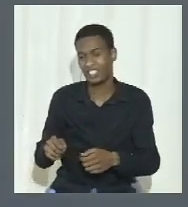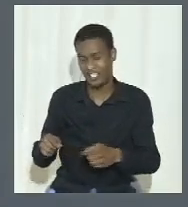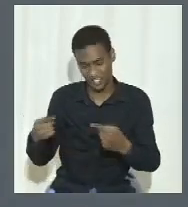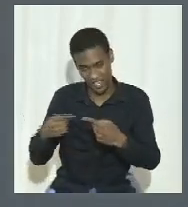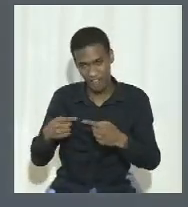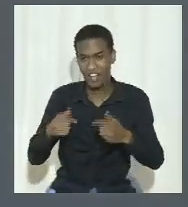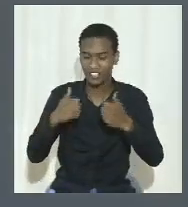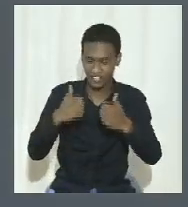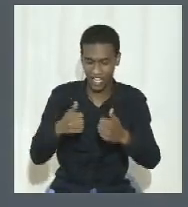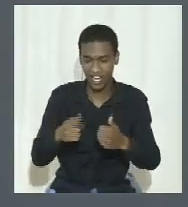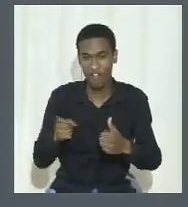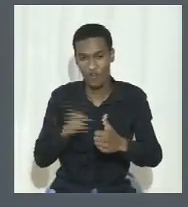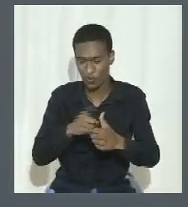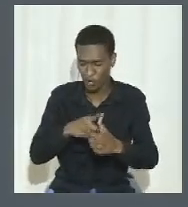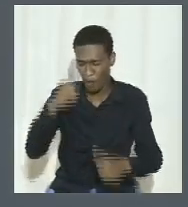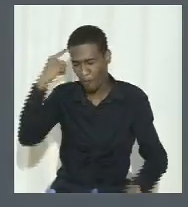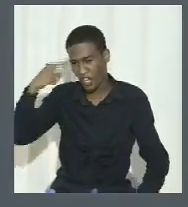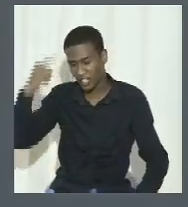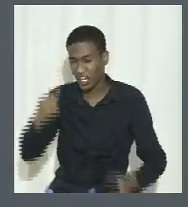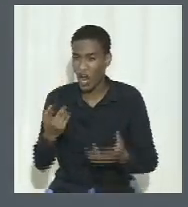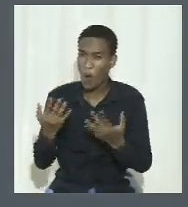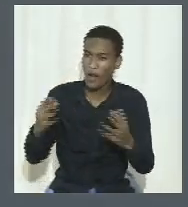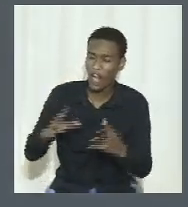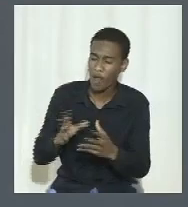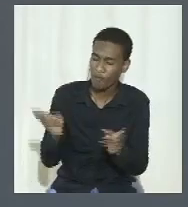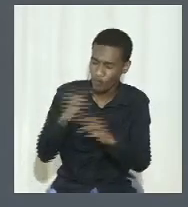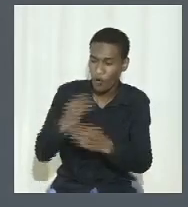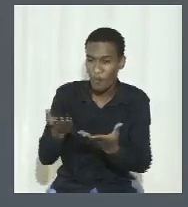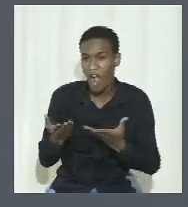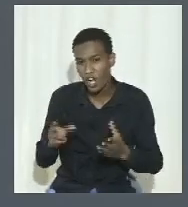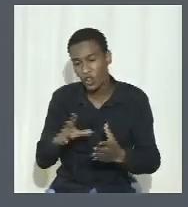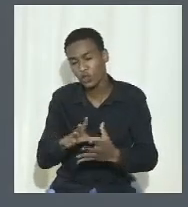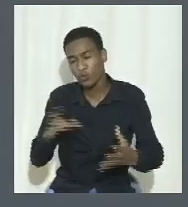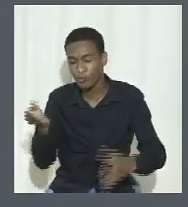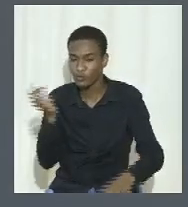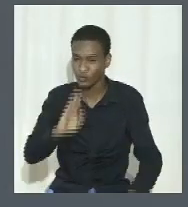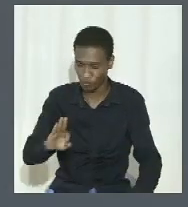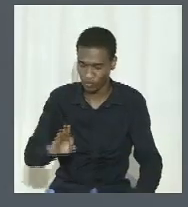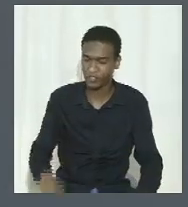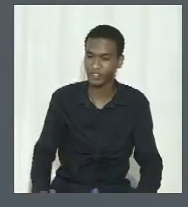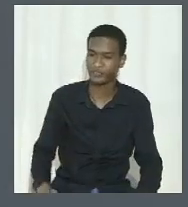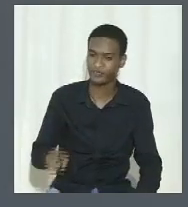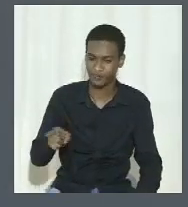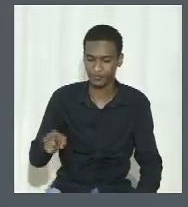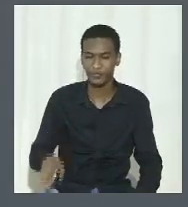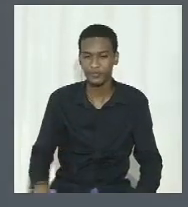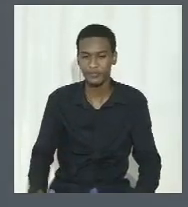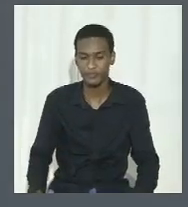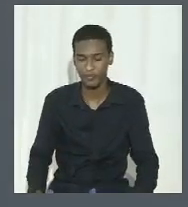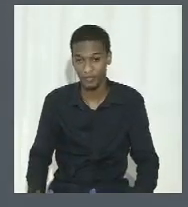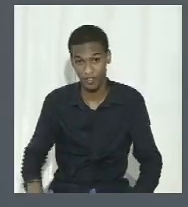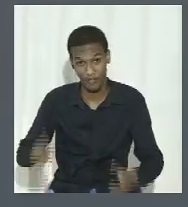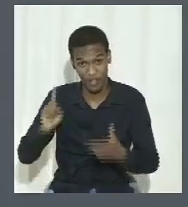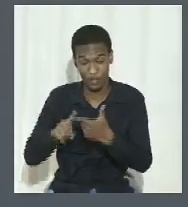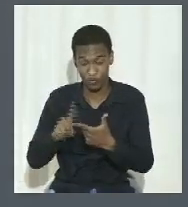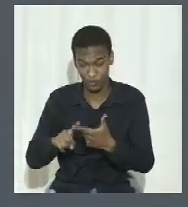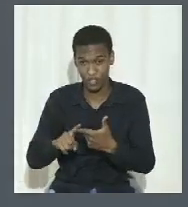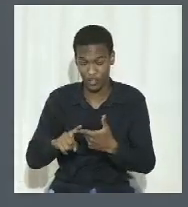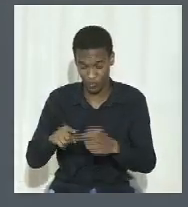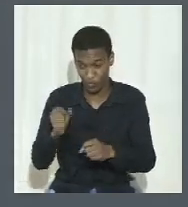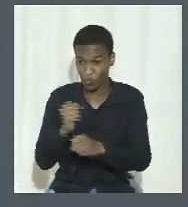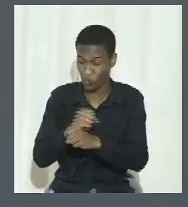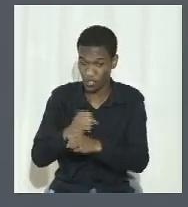ara-dalàna mifanaraka amin'ny asa ataony. De faharoa manarakaraka izany a, izy koa manatanteraka ny asany a